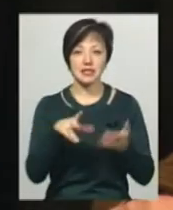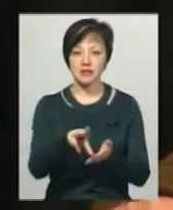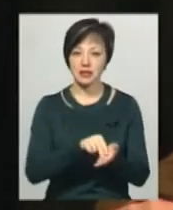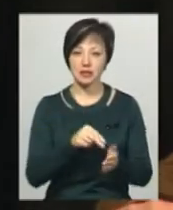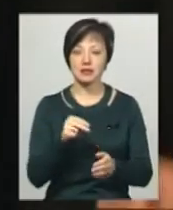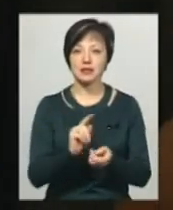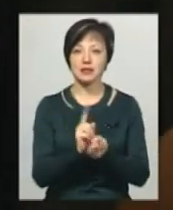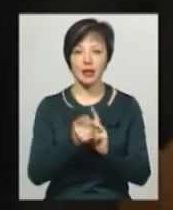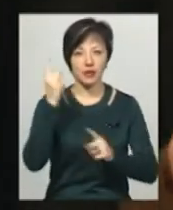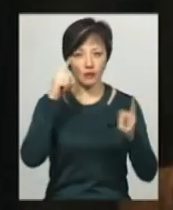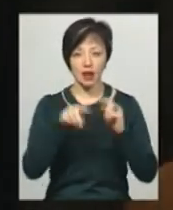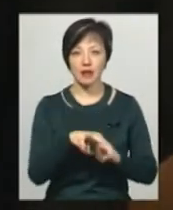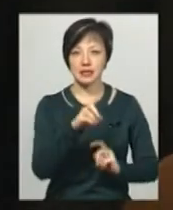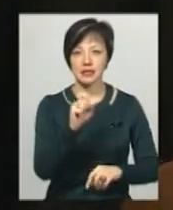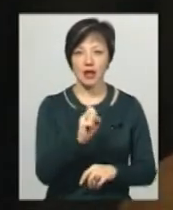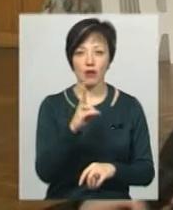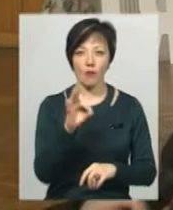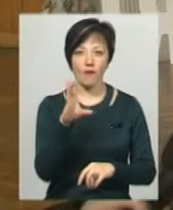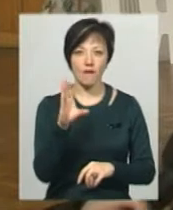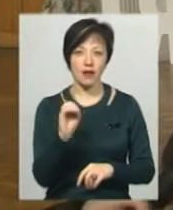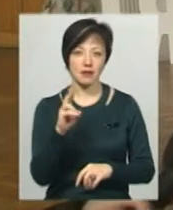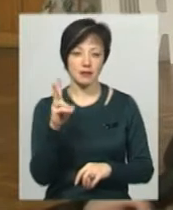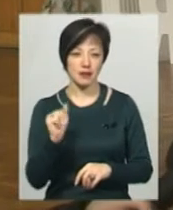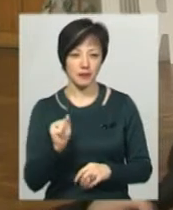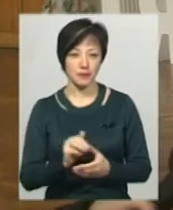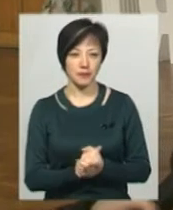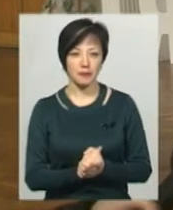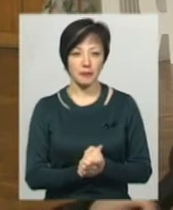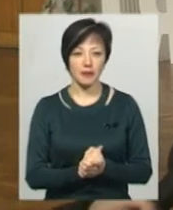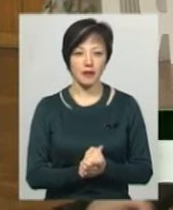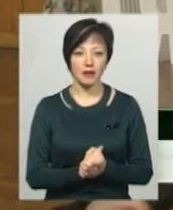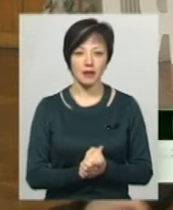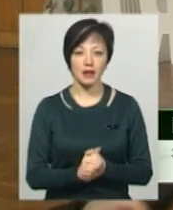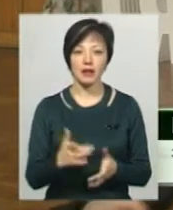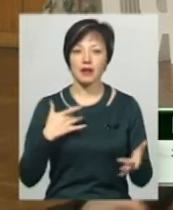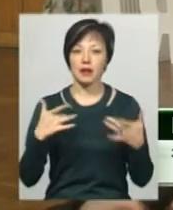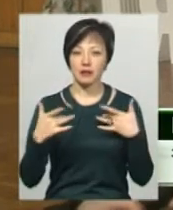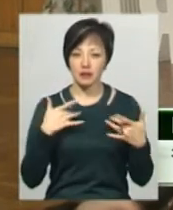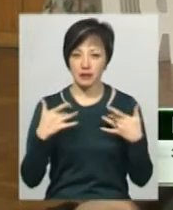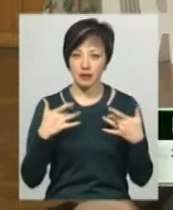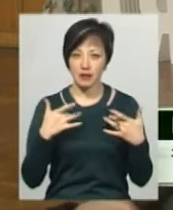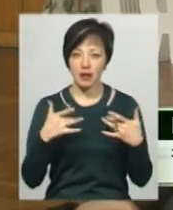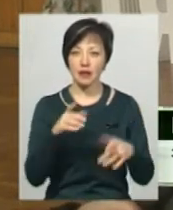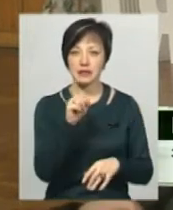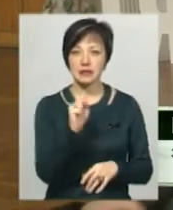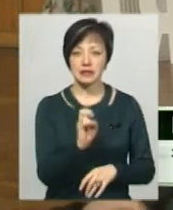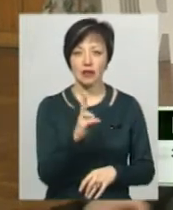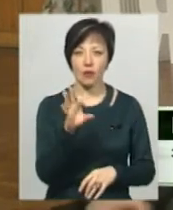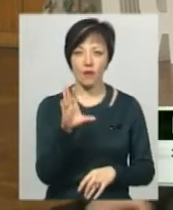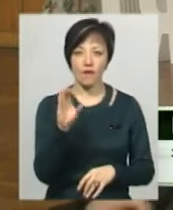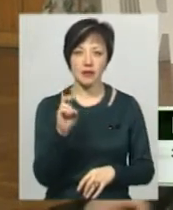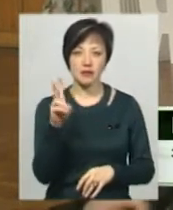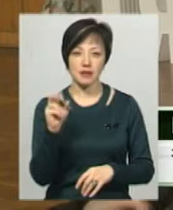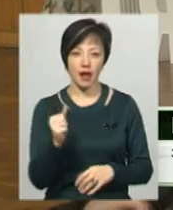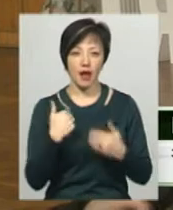для жінки стала творчість Марії Заньковецької. Заньковецька грала в «Безталанні», «Хто винен», Карпенка Карого,